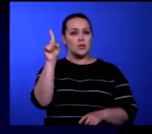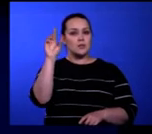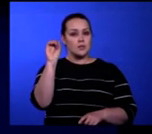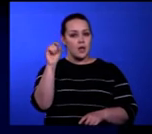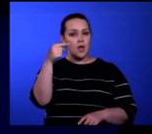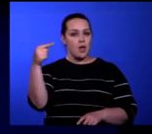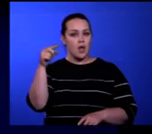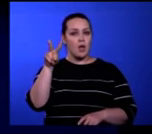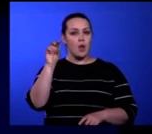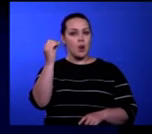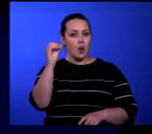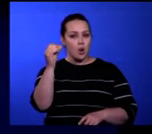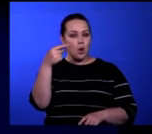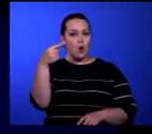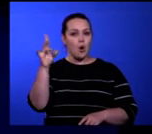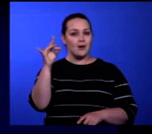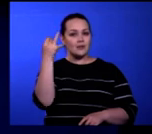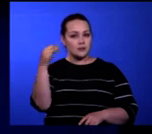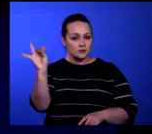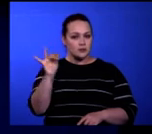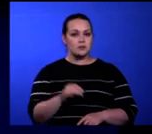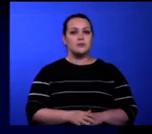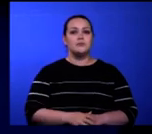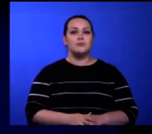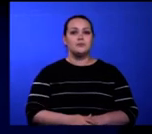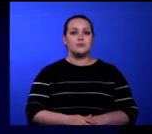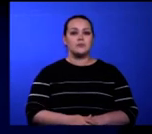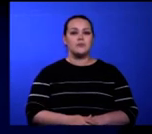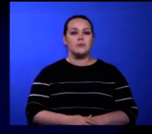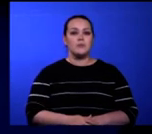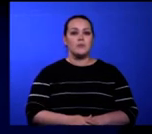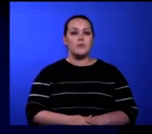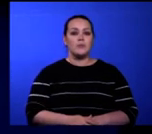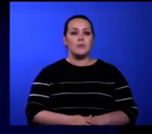Зелёный. Затем записываю в ряд буквы